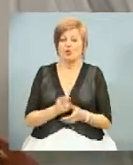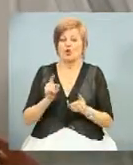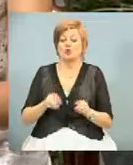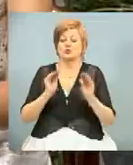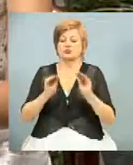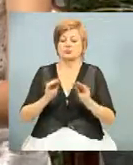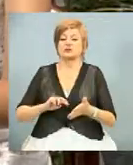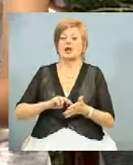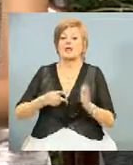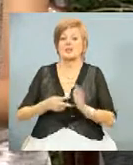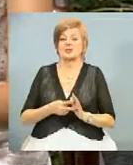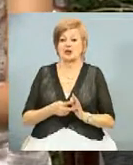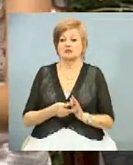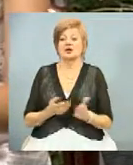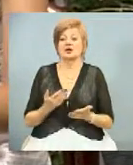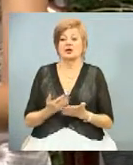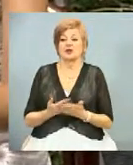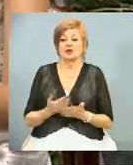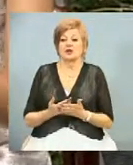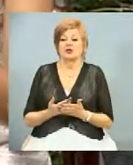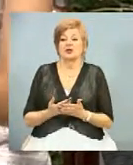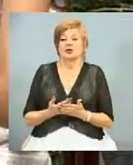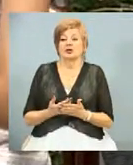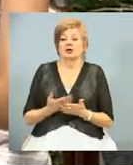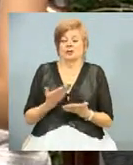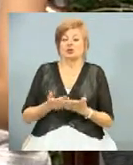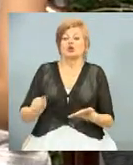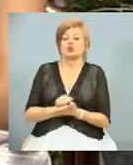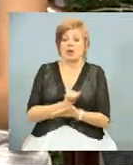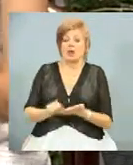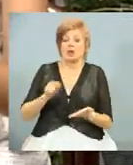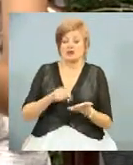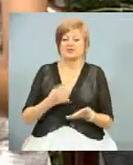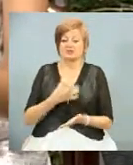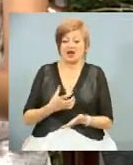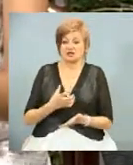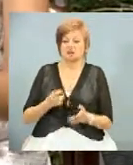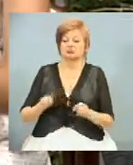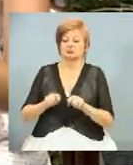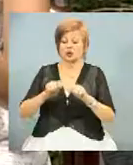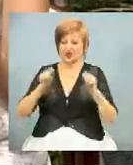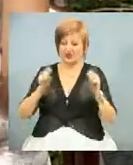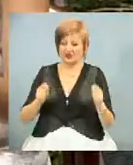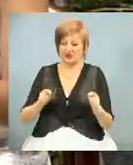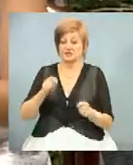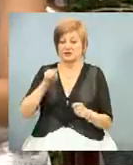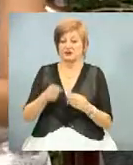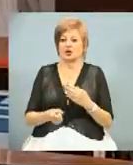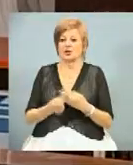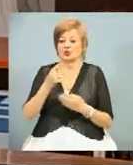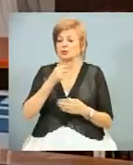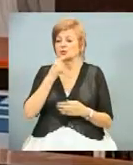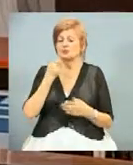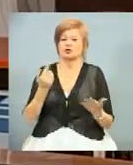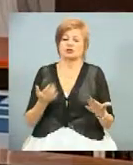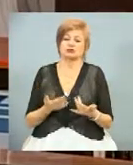такий план дій. От, наприклад, ми клікаємо на якийсь там, да, хай там документ вордовський, так? Він відкривається, там з'являється купа